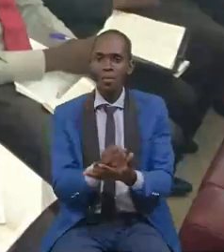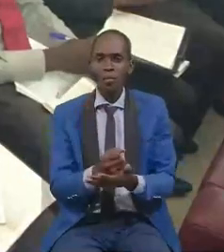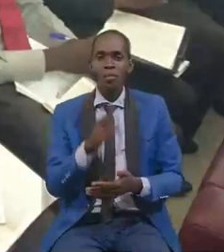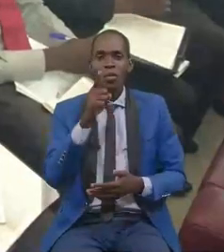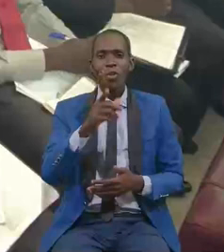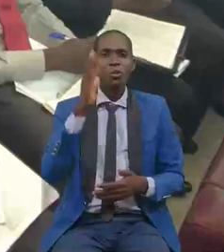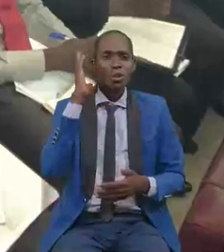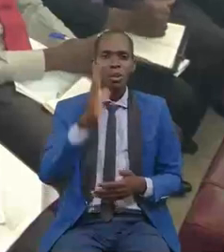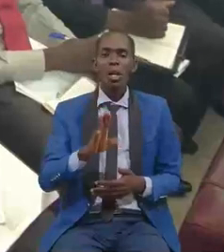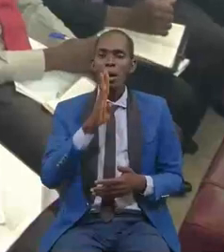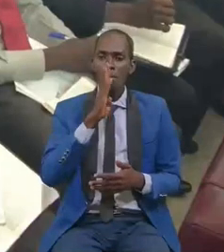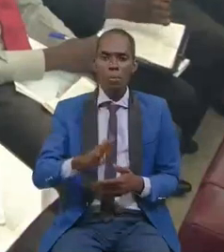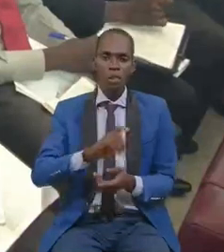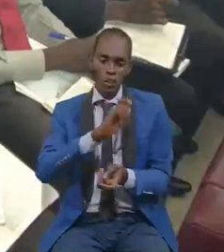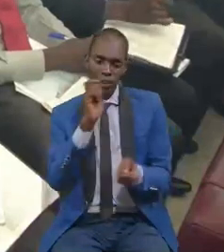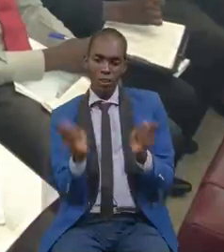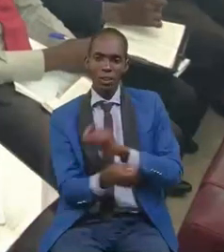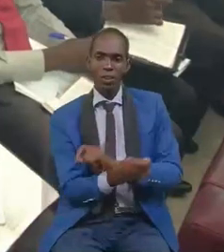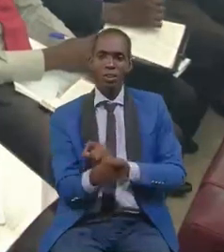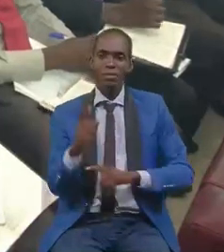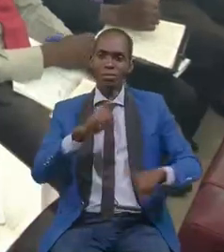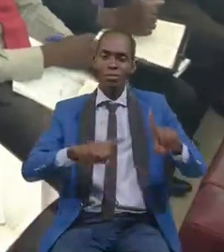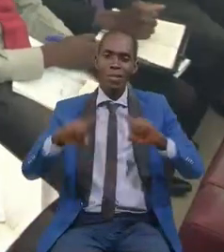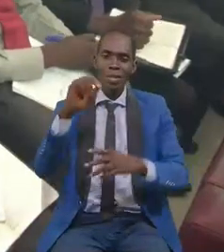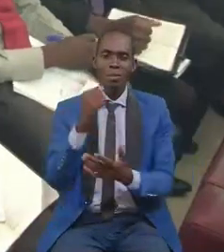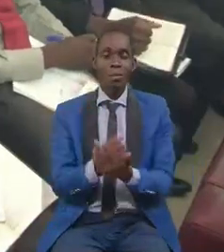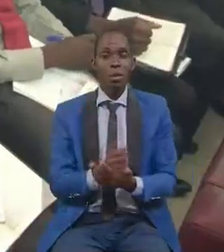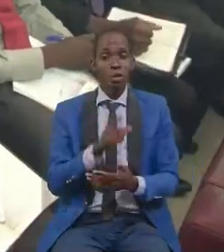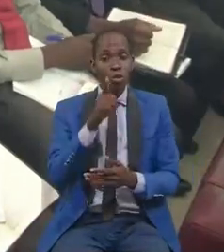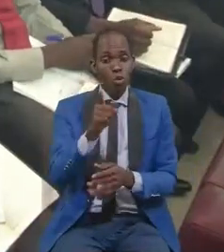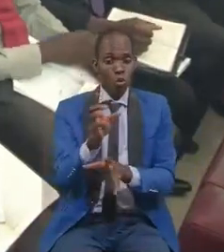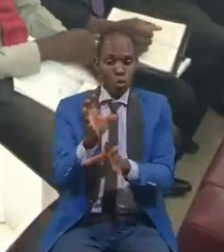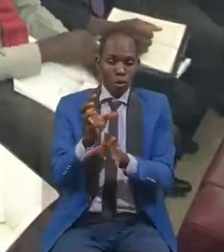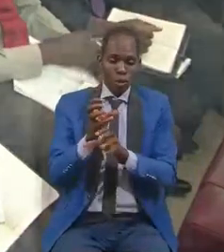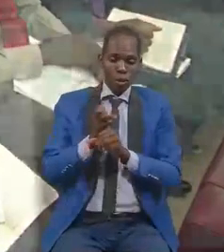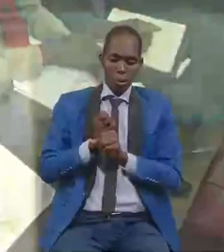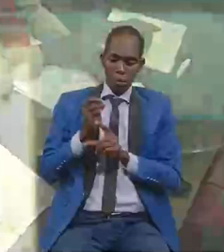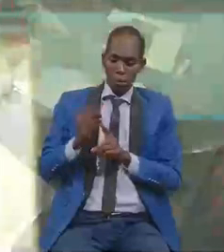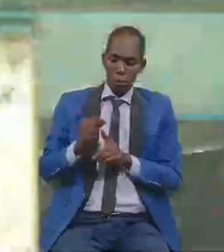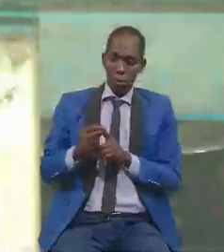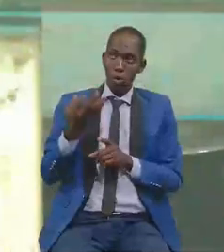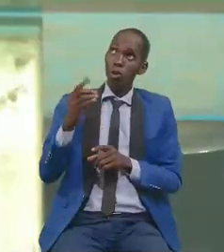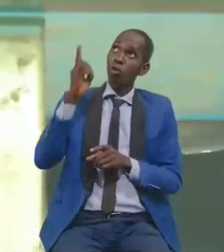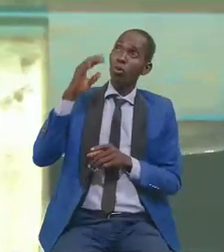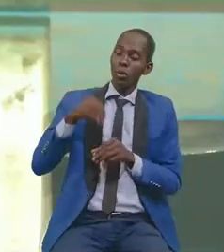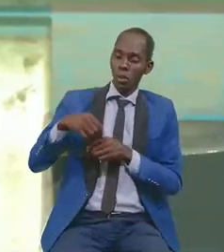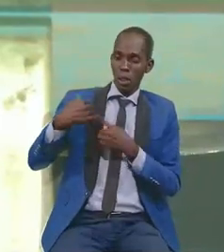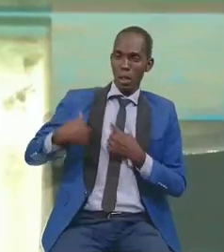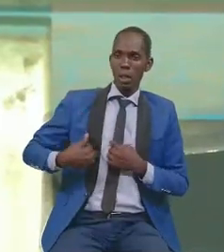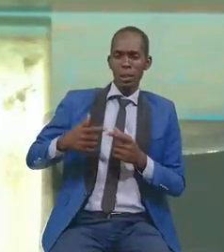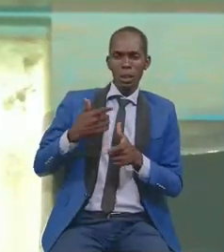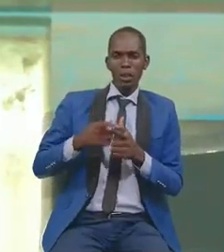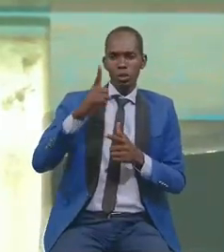transformé. Tu reçois la parole dans ton cœur. Tu confesses cela de ta bouche,